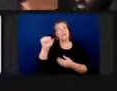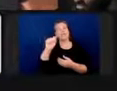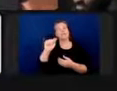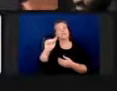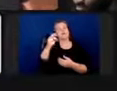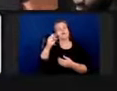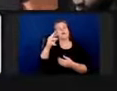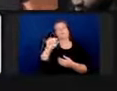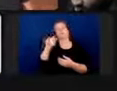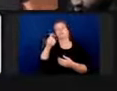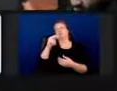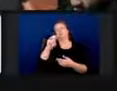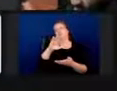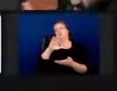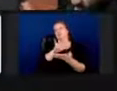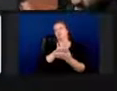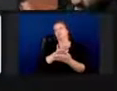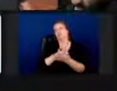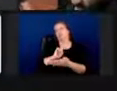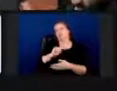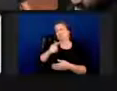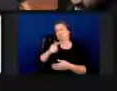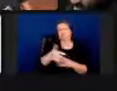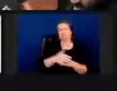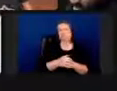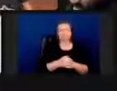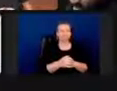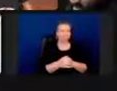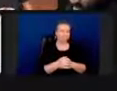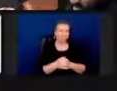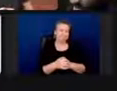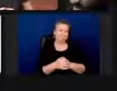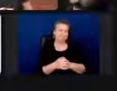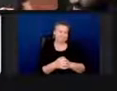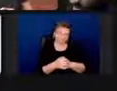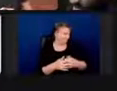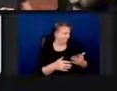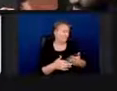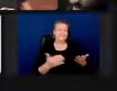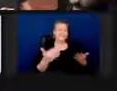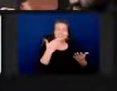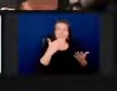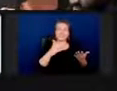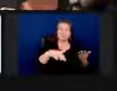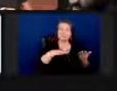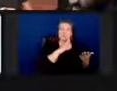الإكسبلور. الآن أود أن أعطي الكلمة للزميل لكي يقدم عرضه أيضا.